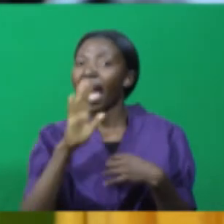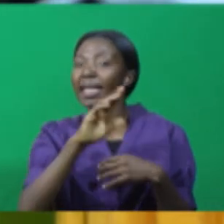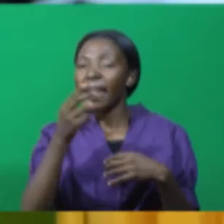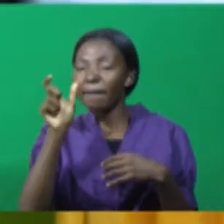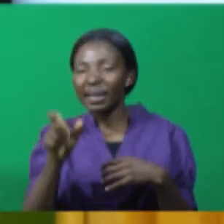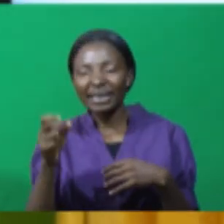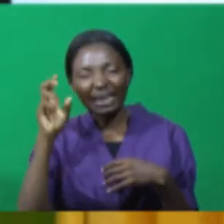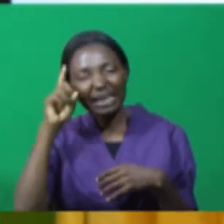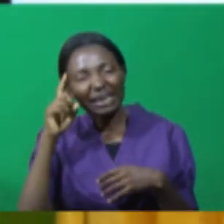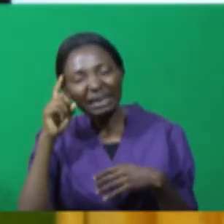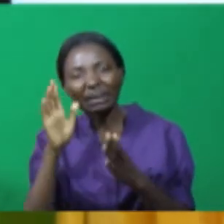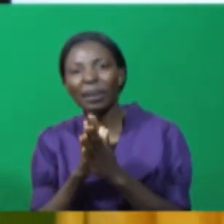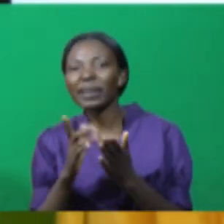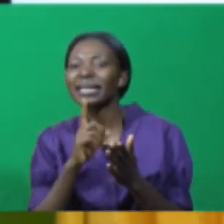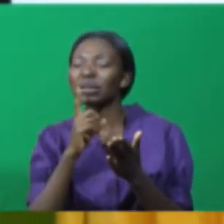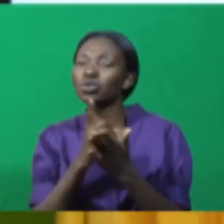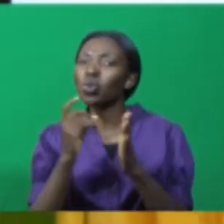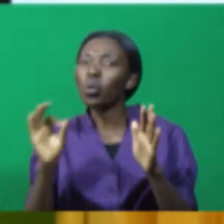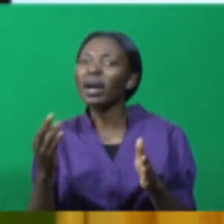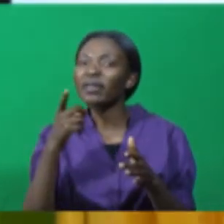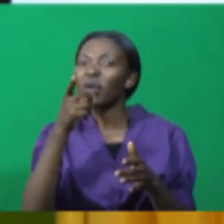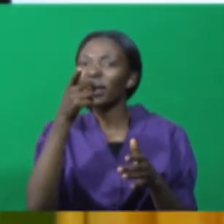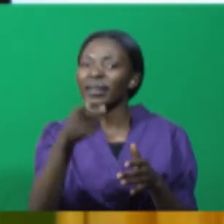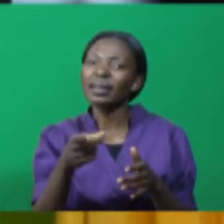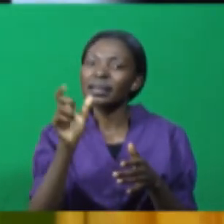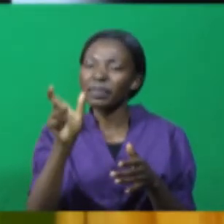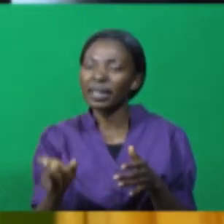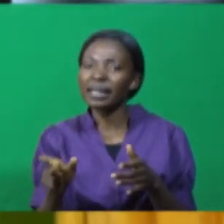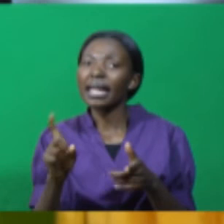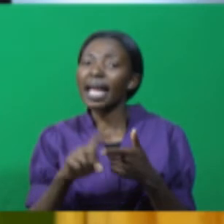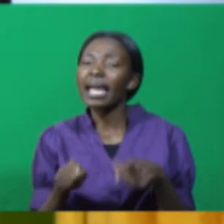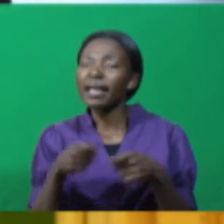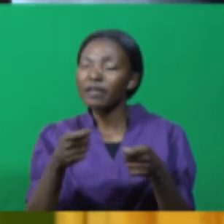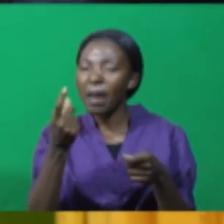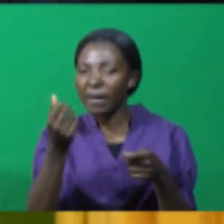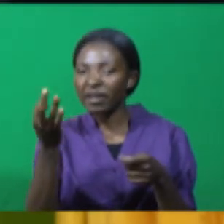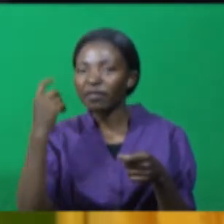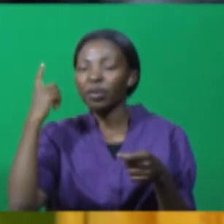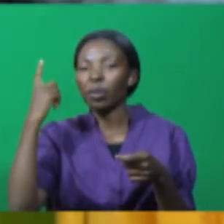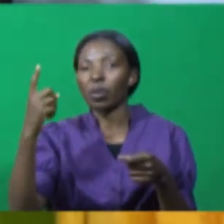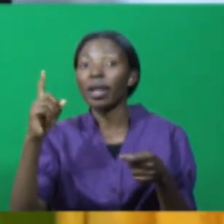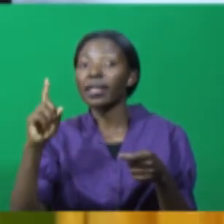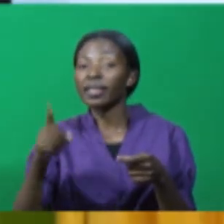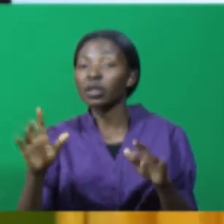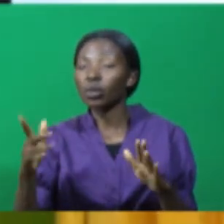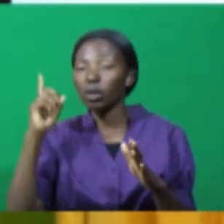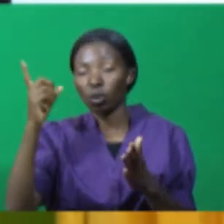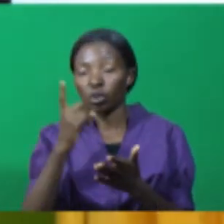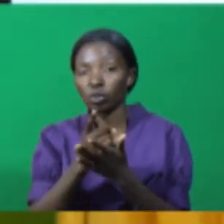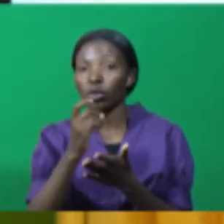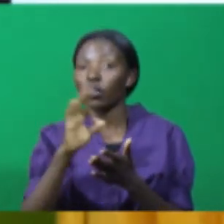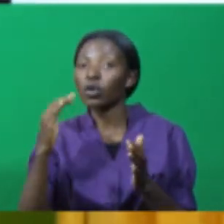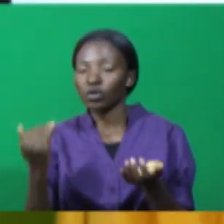anoshaya hope kuti ndoitirei custody. Alright. Okupa marika yabva kuna Mwari. Saka ndozvinoita Mwari kuvana